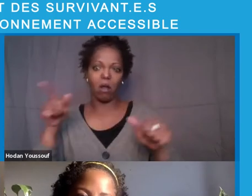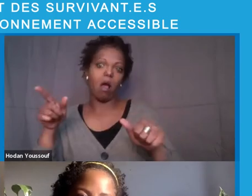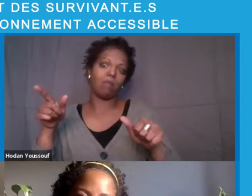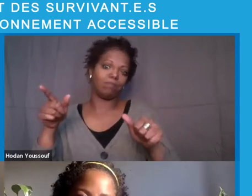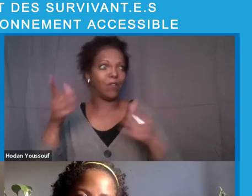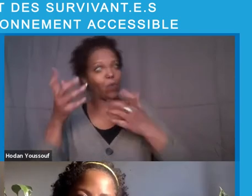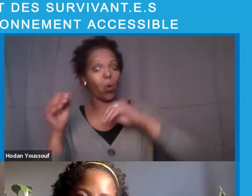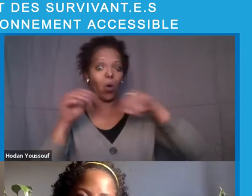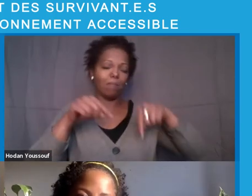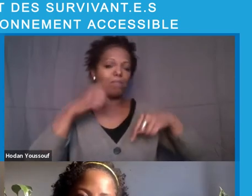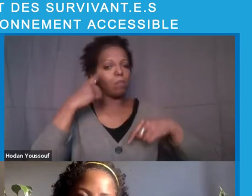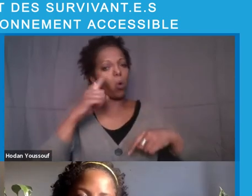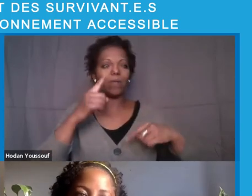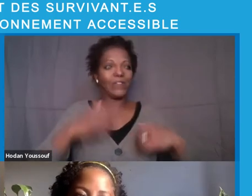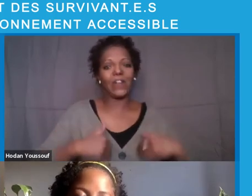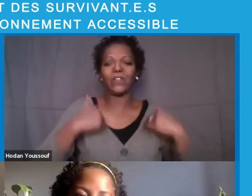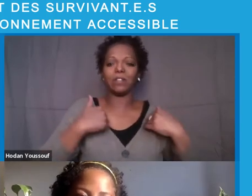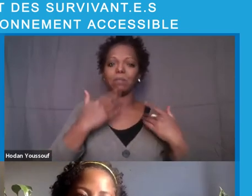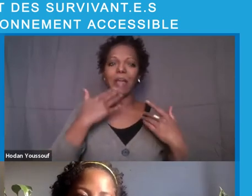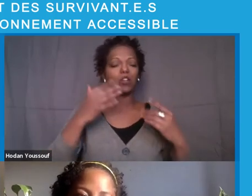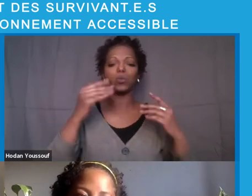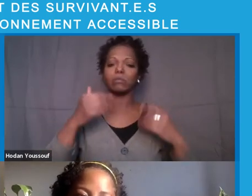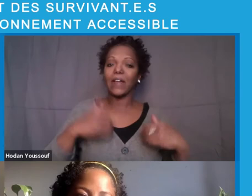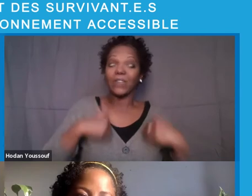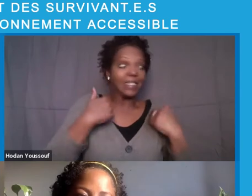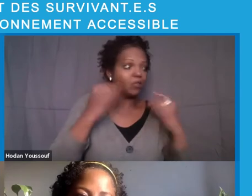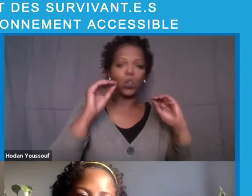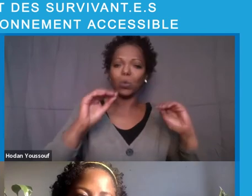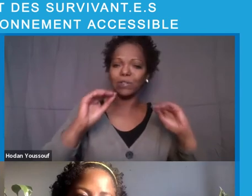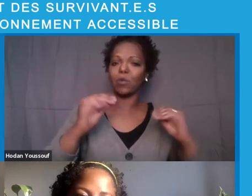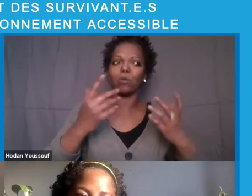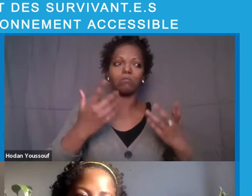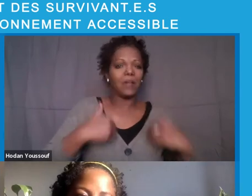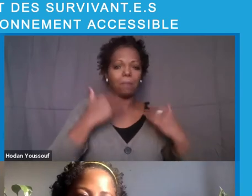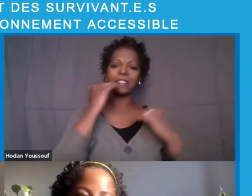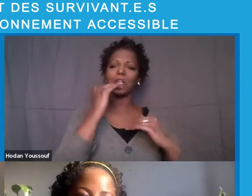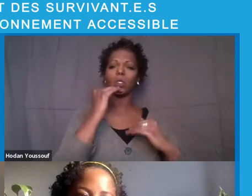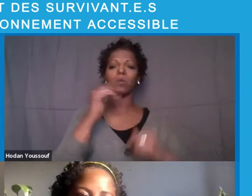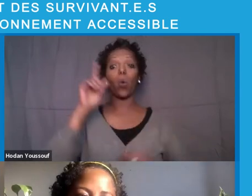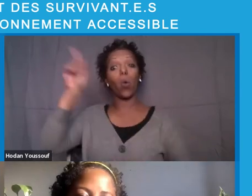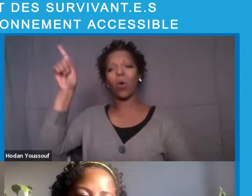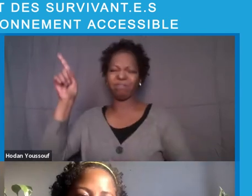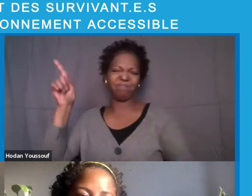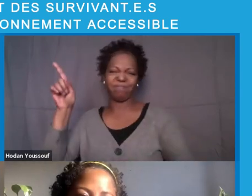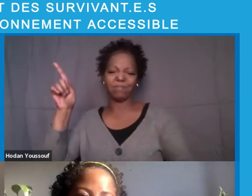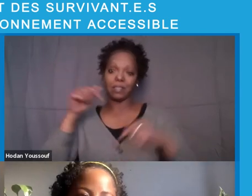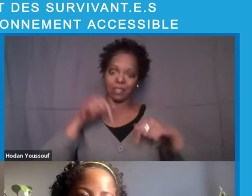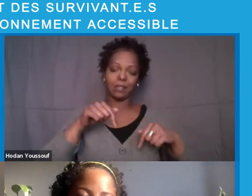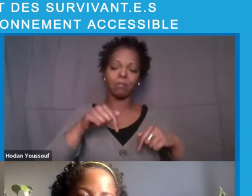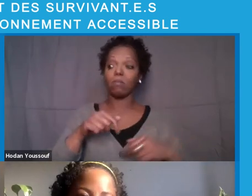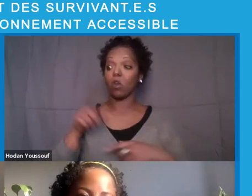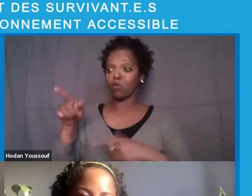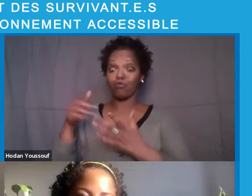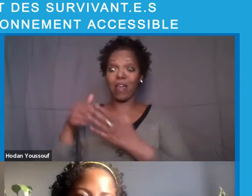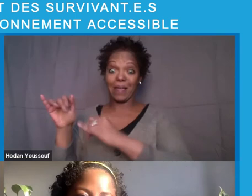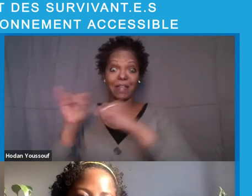le français, mais très peu. Ils veulent venir vivre ici, mais avoir accès à